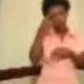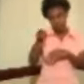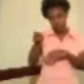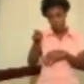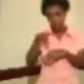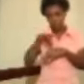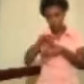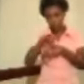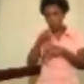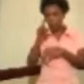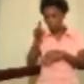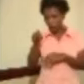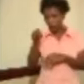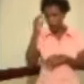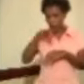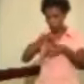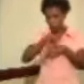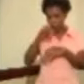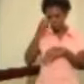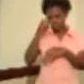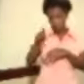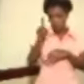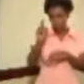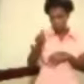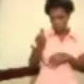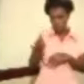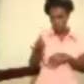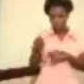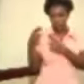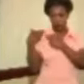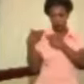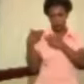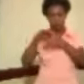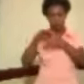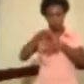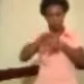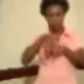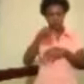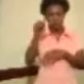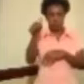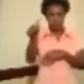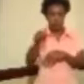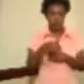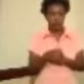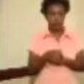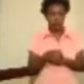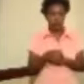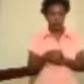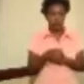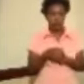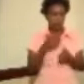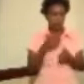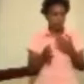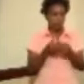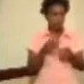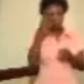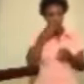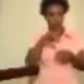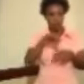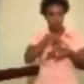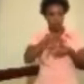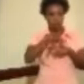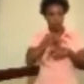il goûte pour ça. Ce n'est pas pour rien qu'au lendemain de l'indépendance, il a été fait première réforme agraire. Là, il y a toute belle propriété, c'est généreux,